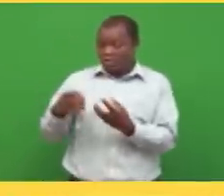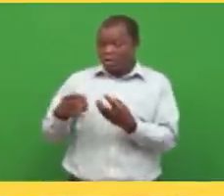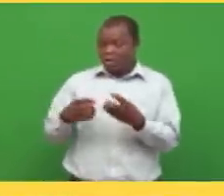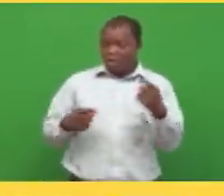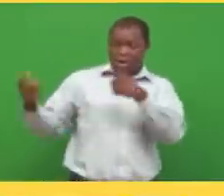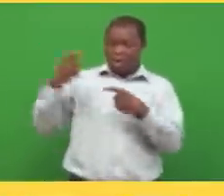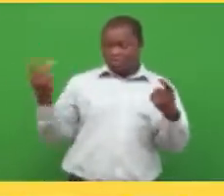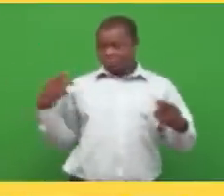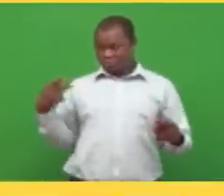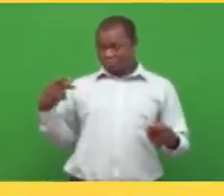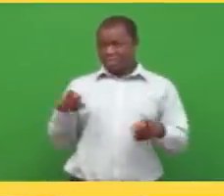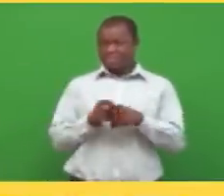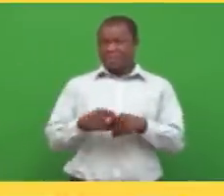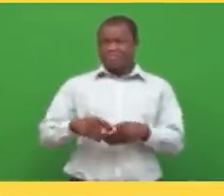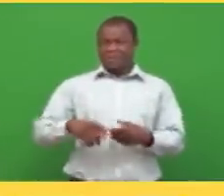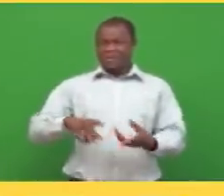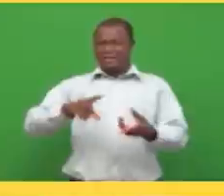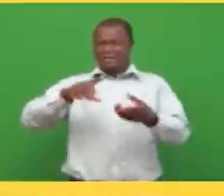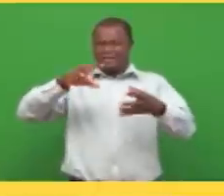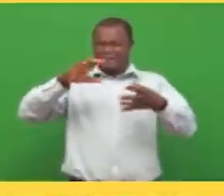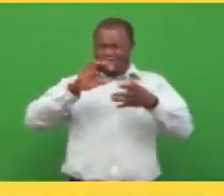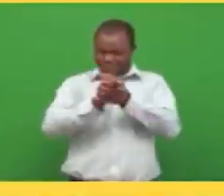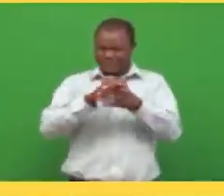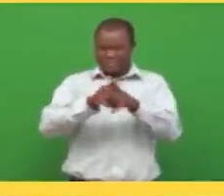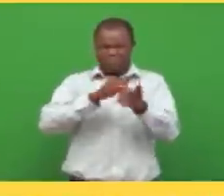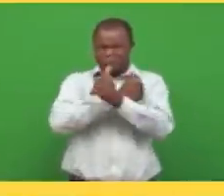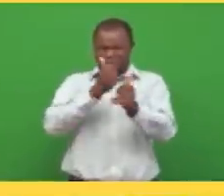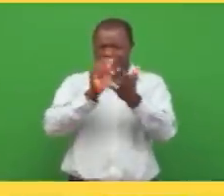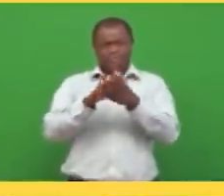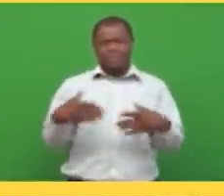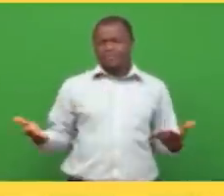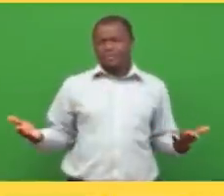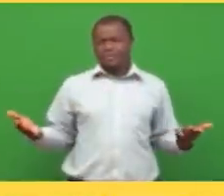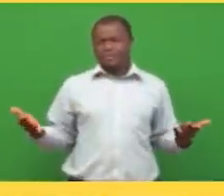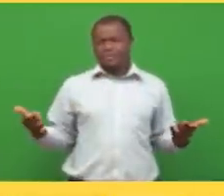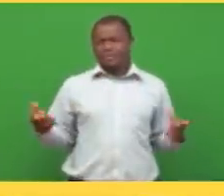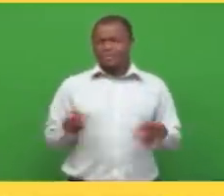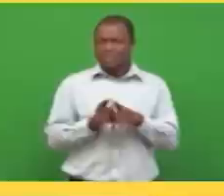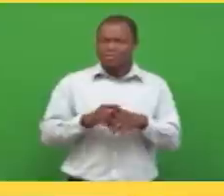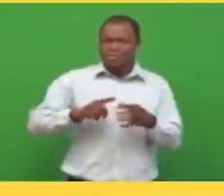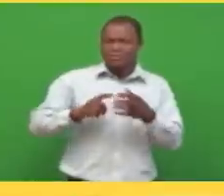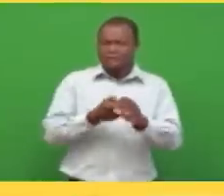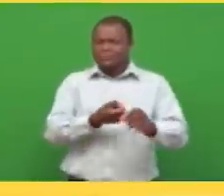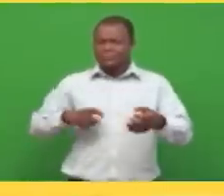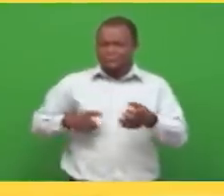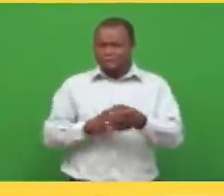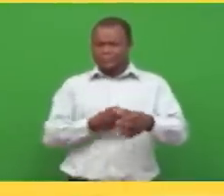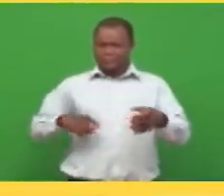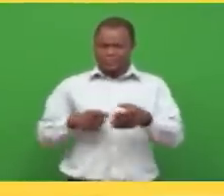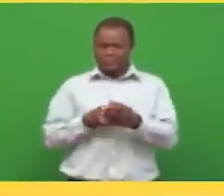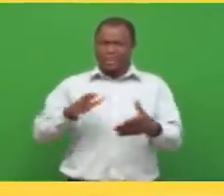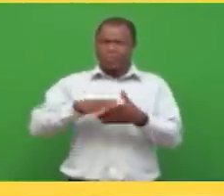ukama pakati pemukadzi nemurume panongori neconnection kana kurukwa kwejuzi rokuda kurudunuka kungoruka nekuti